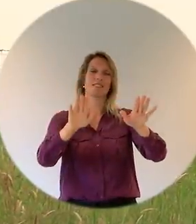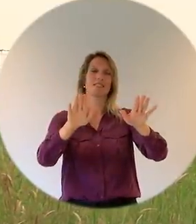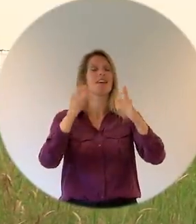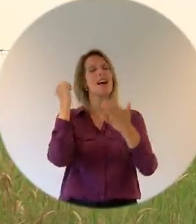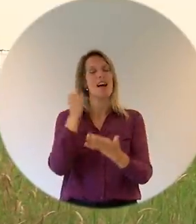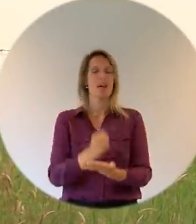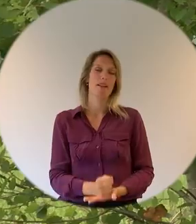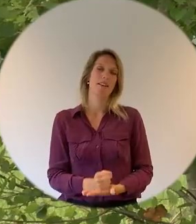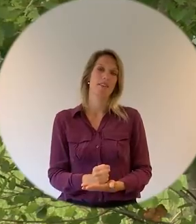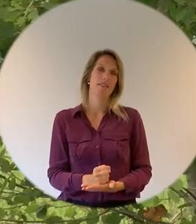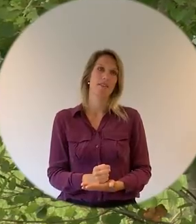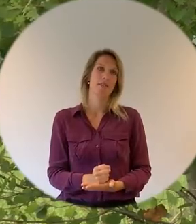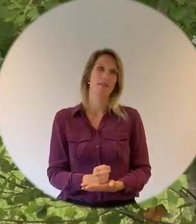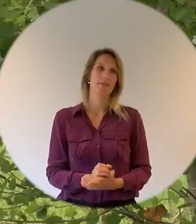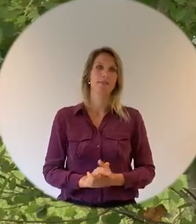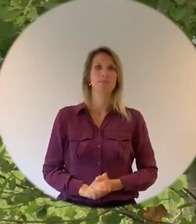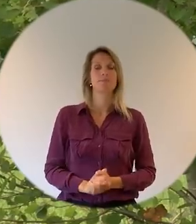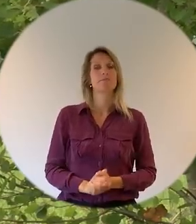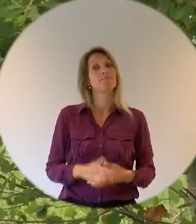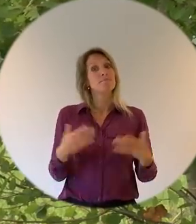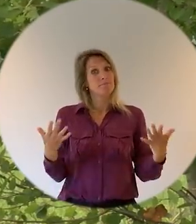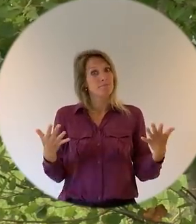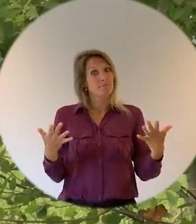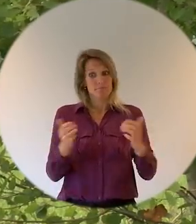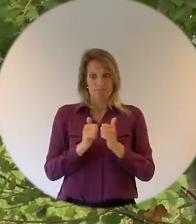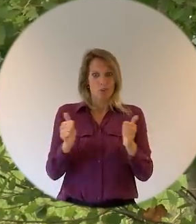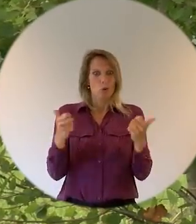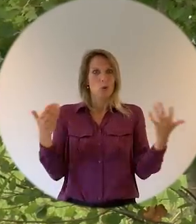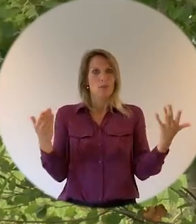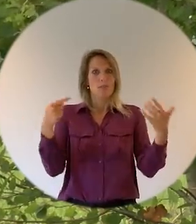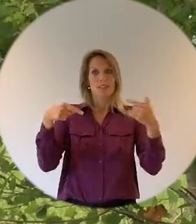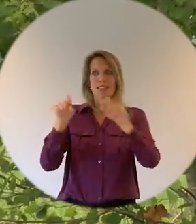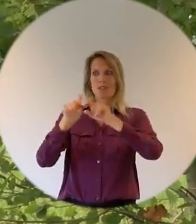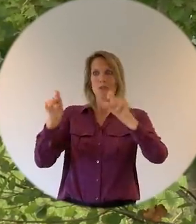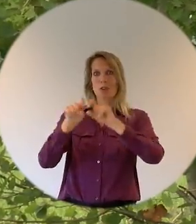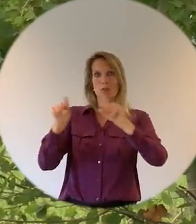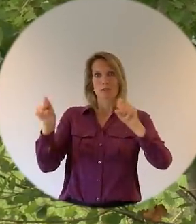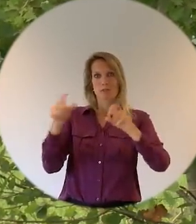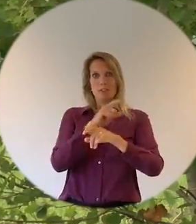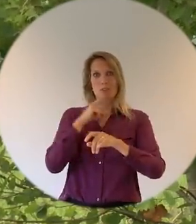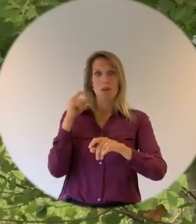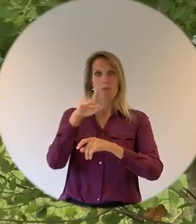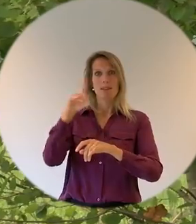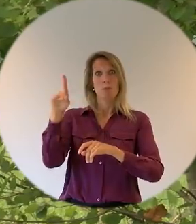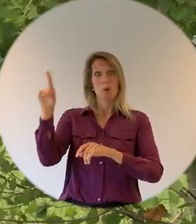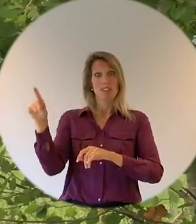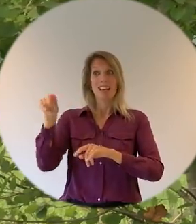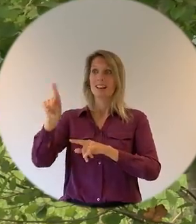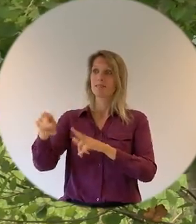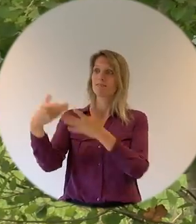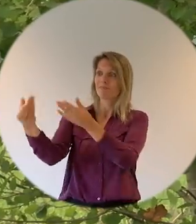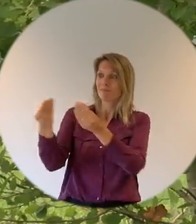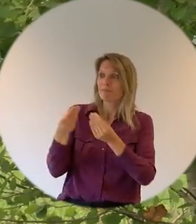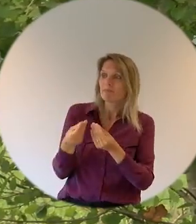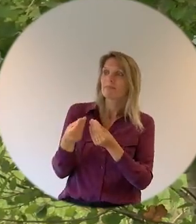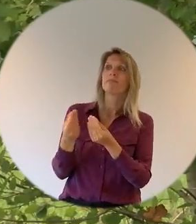Amen. Wat goed dat wij deze woorden van dominee Pier Poortinga mogen krijgen en meenemen